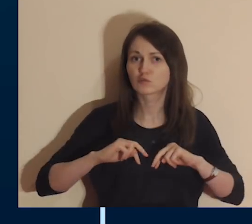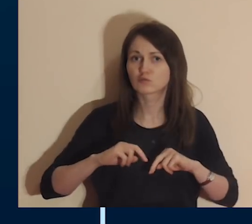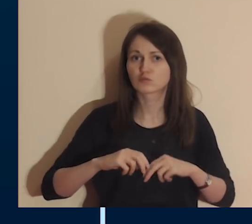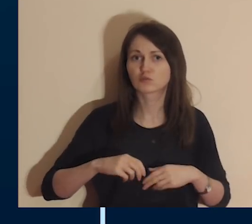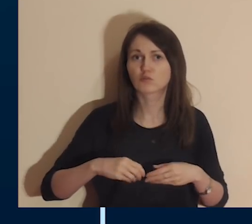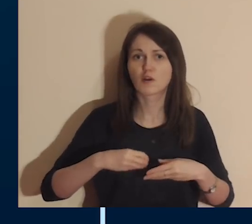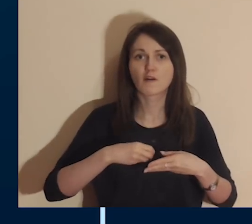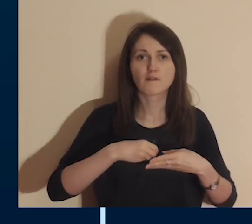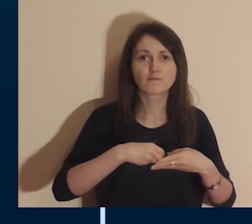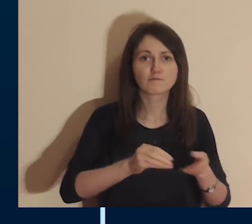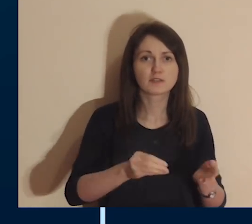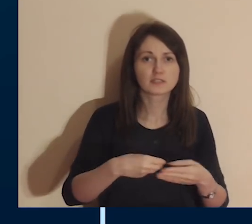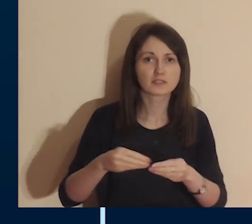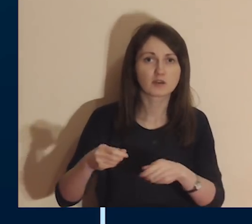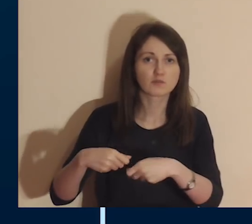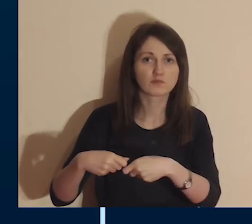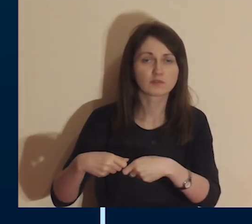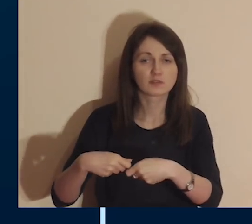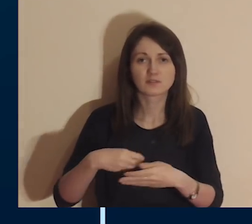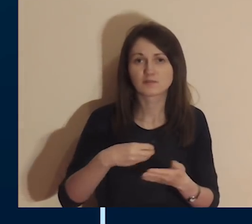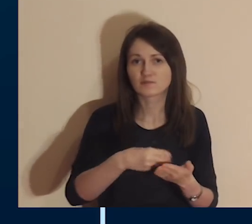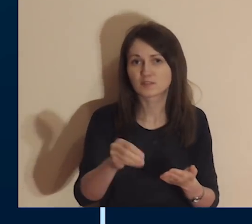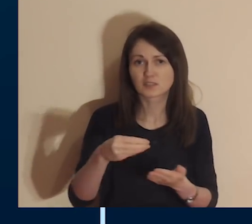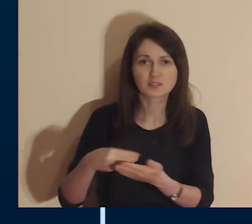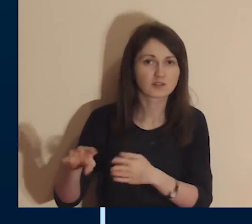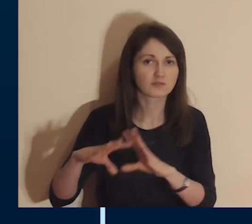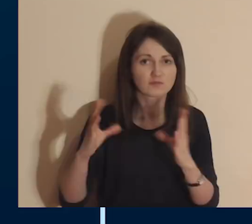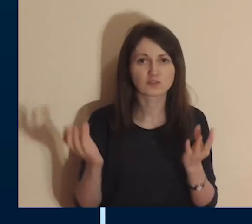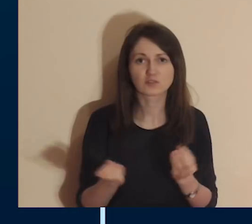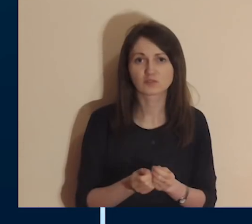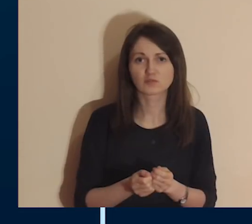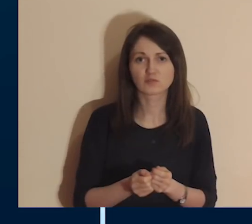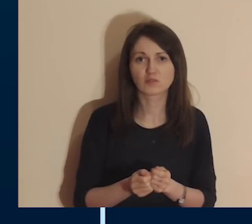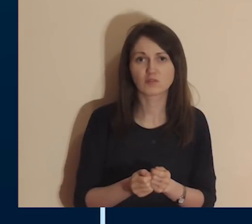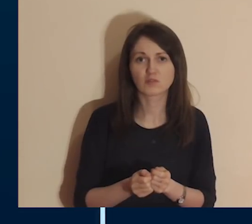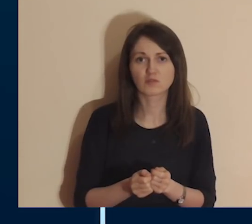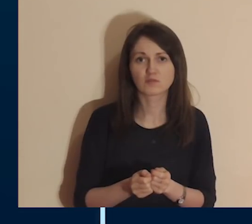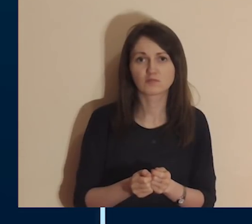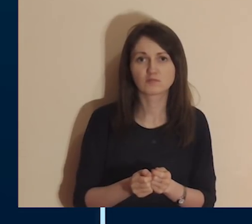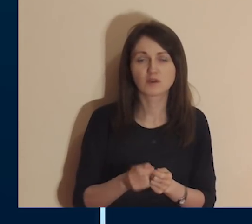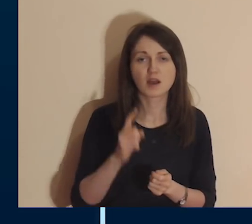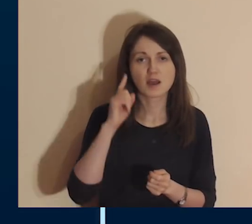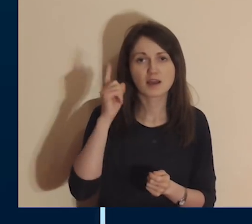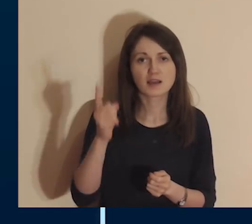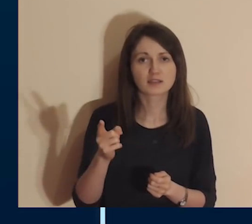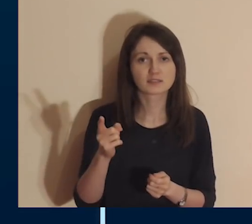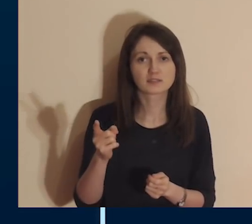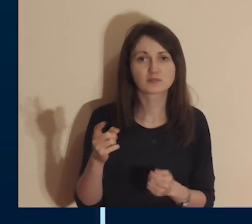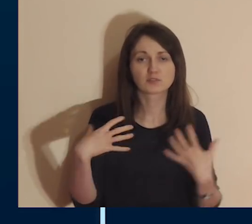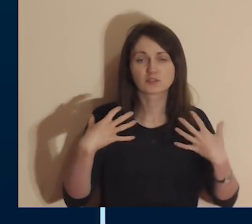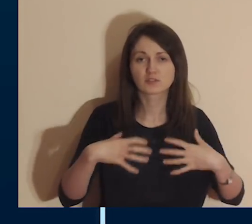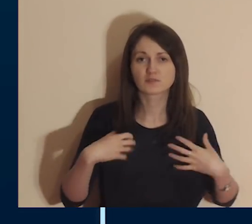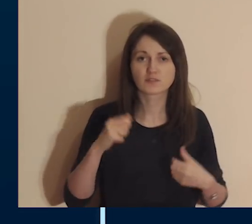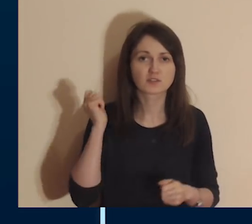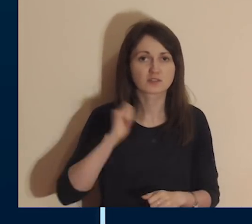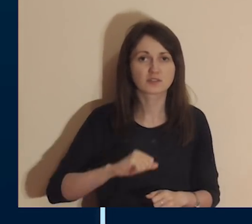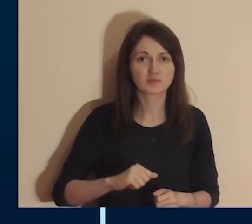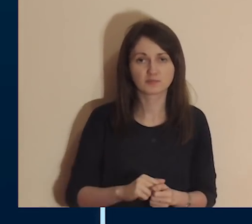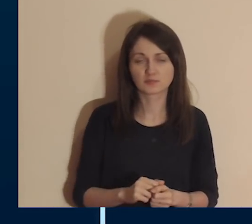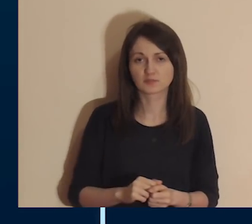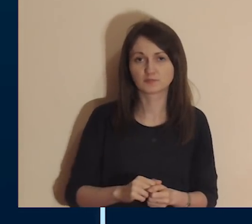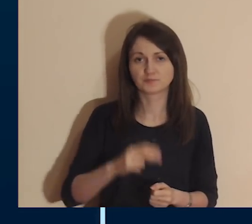twój majątek z nierządnicami, kazałeś zabić dla niego utuczone ciele. Lecz on mu